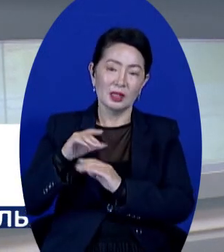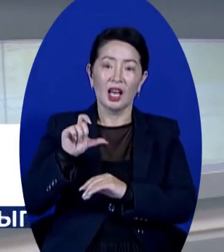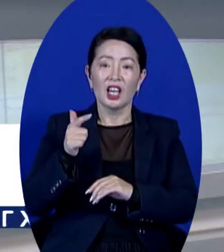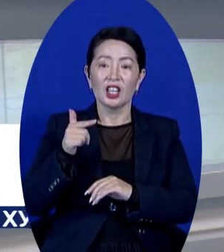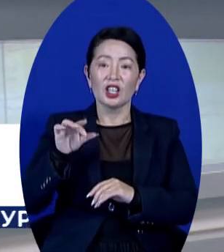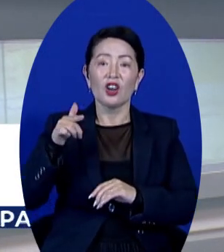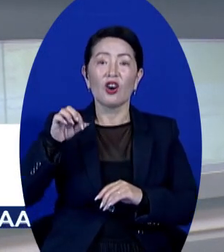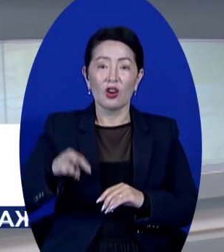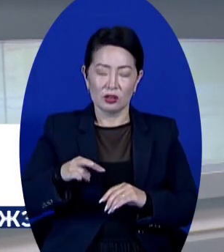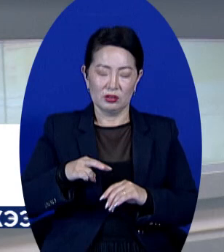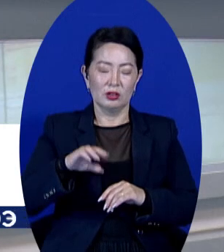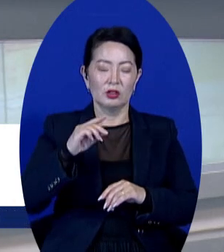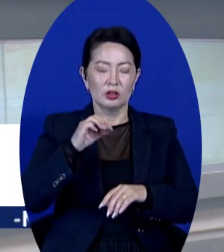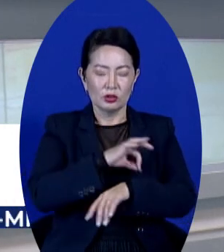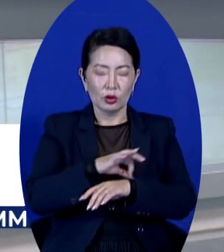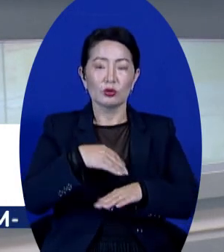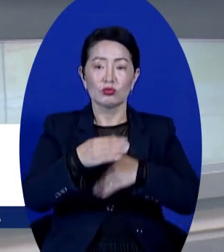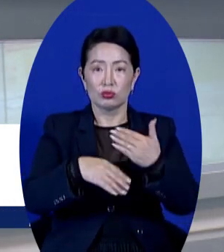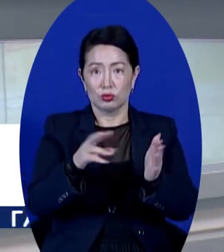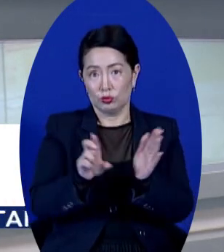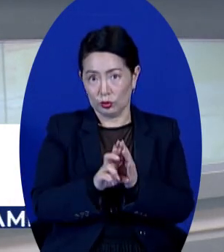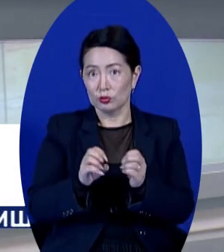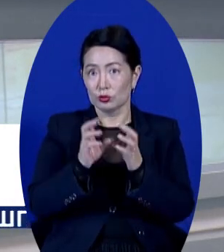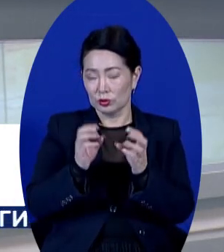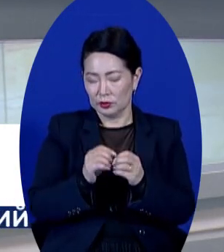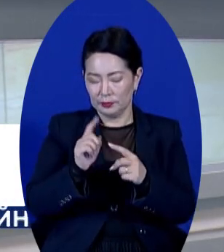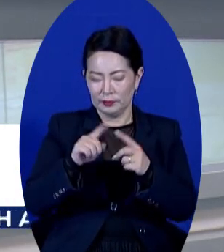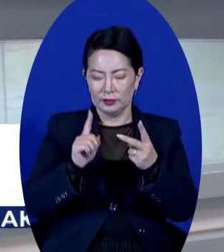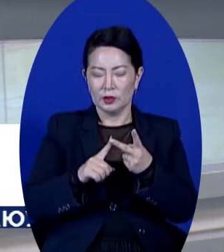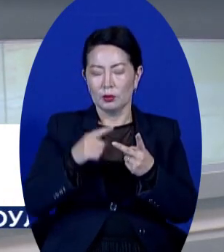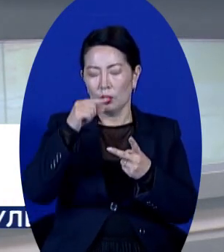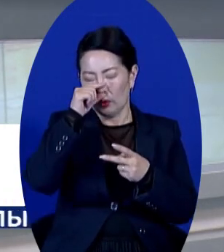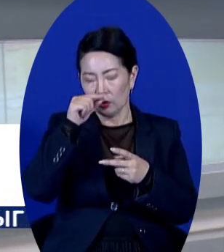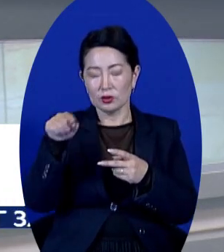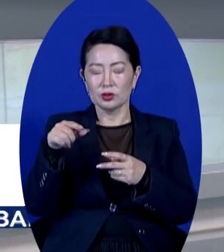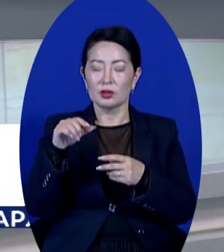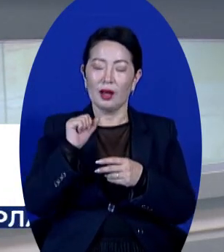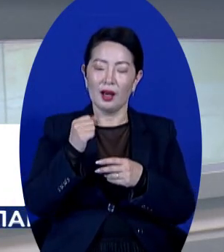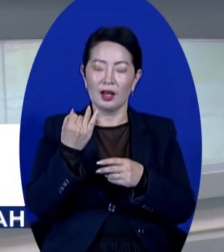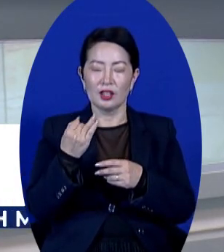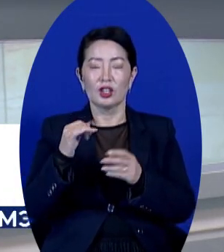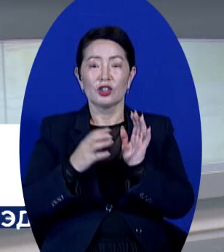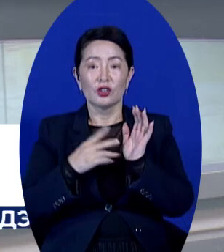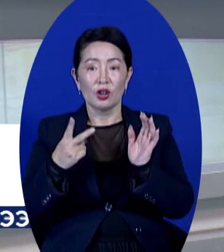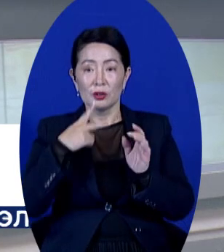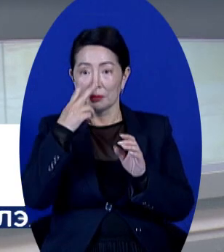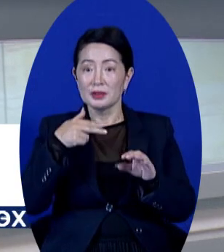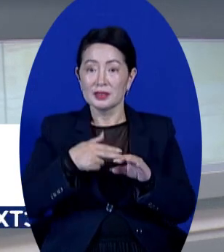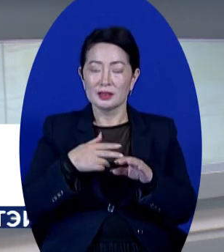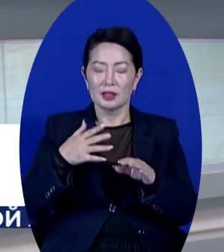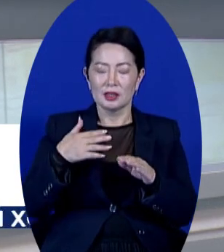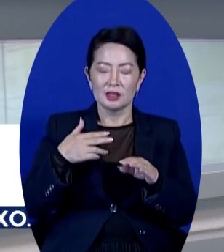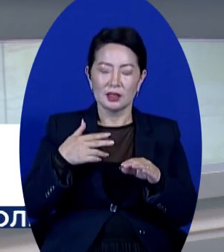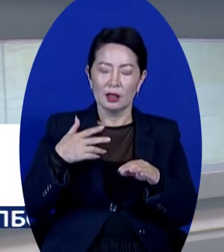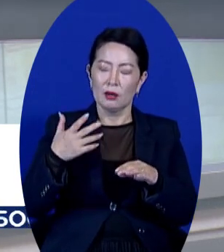төслийг урагшлуулах боломж бүрдлээ. За мөн Оросын холбооны улсын талтай өргөн хэрэглээний АИ-92 автобензиныг ойрын 5 жилдээ зах